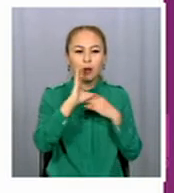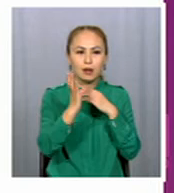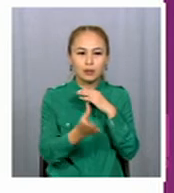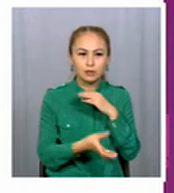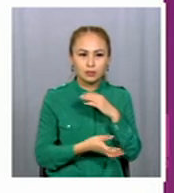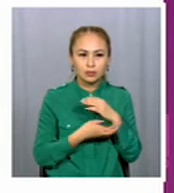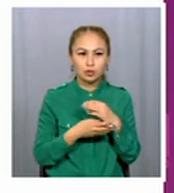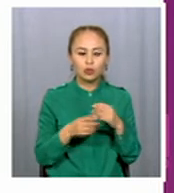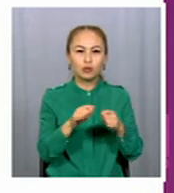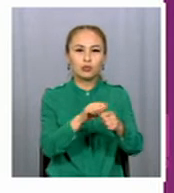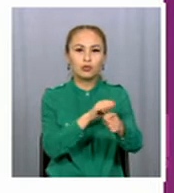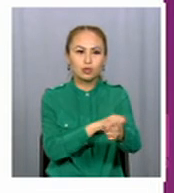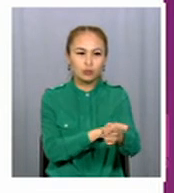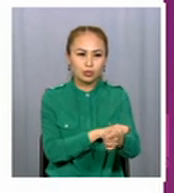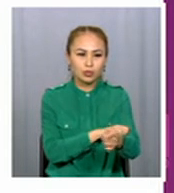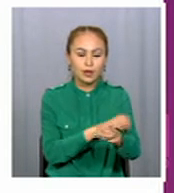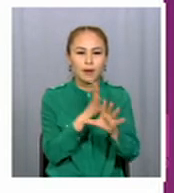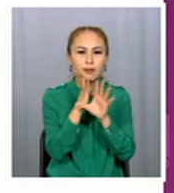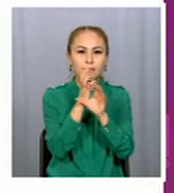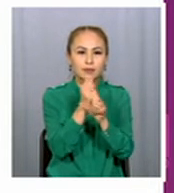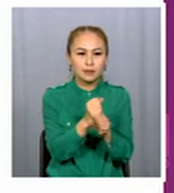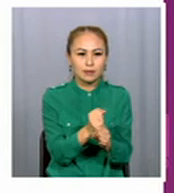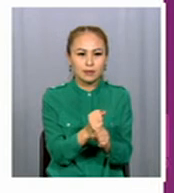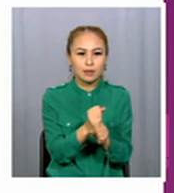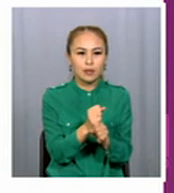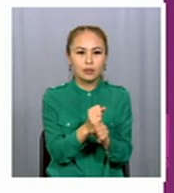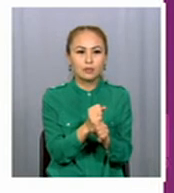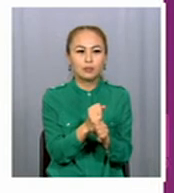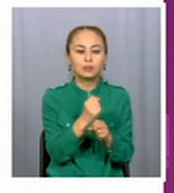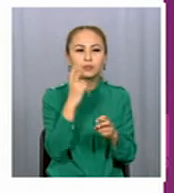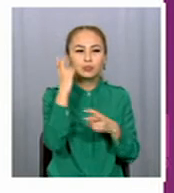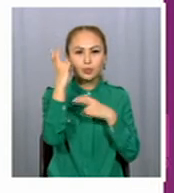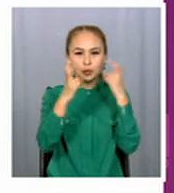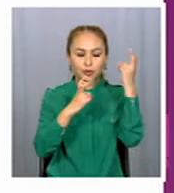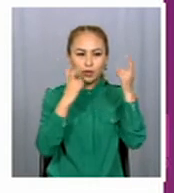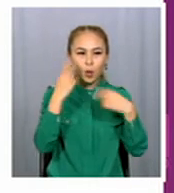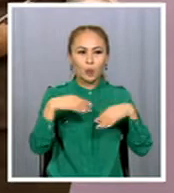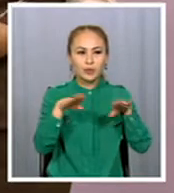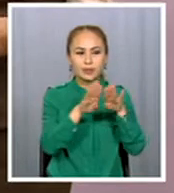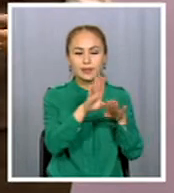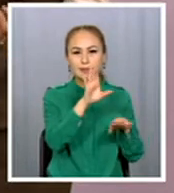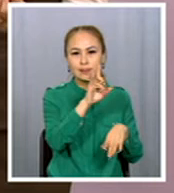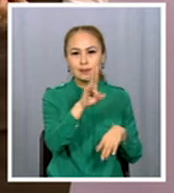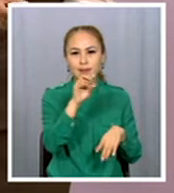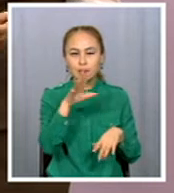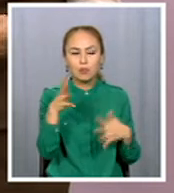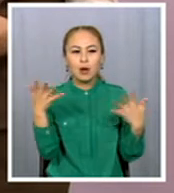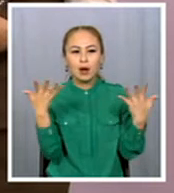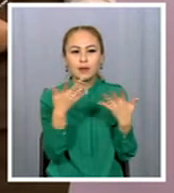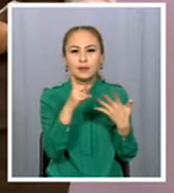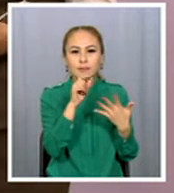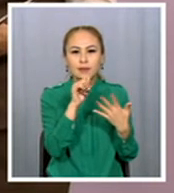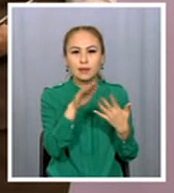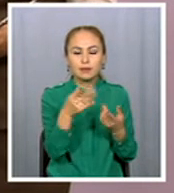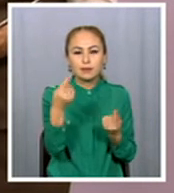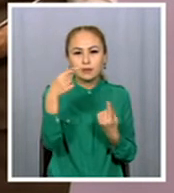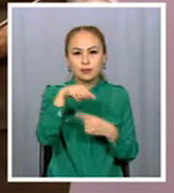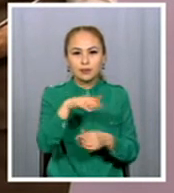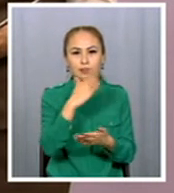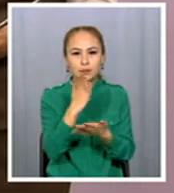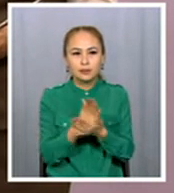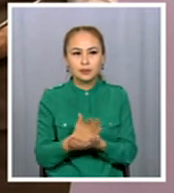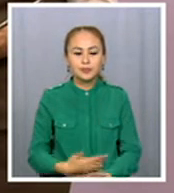Қалың, ұзын, қысқа, бұйра. Бұл сінесім. Енді қандай затқа сәйкес келеді деп ойлайсыңдар?